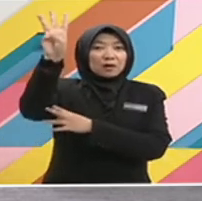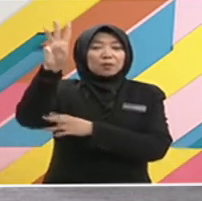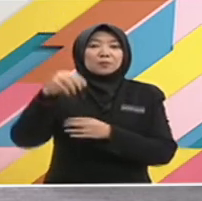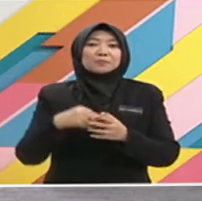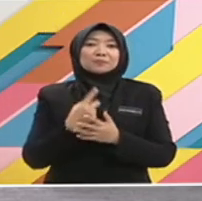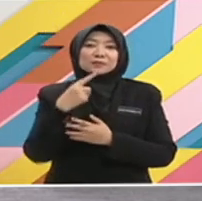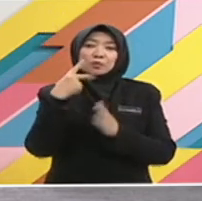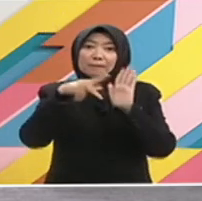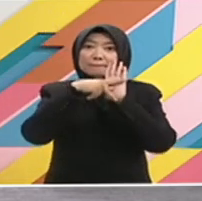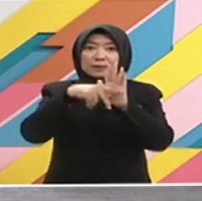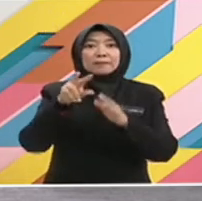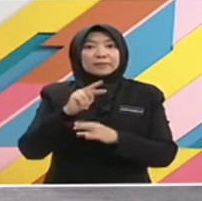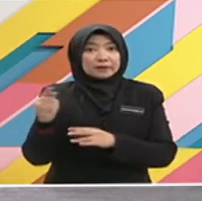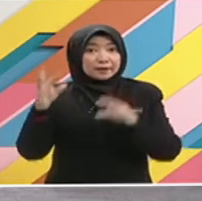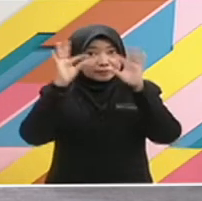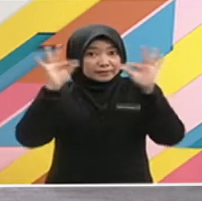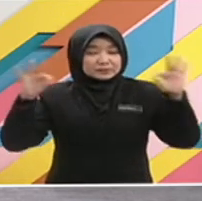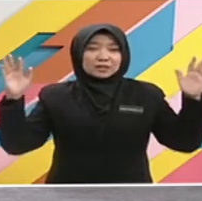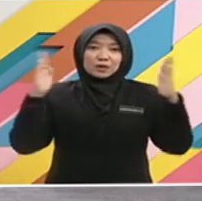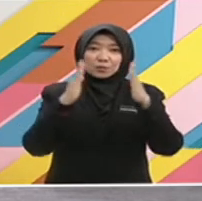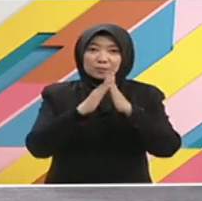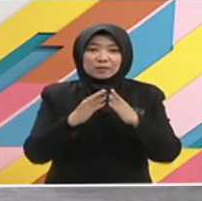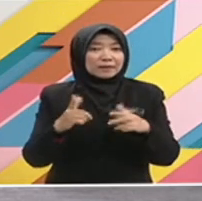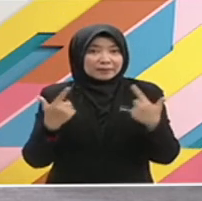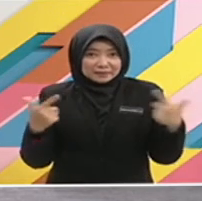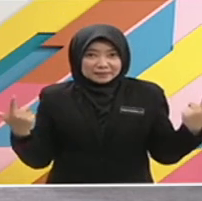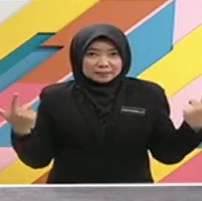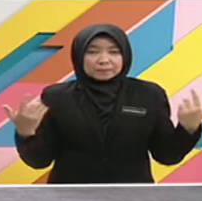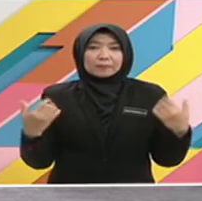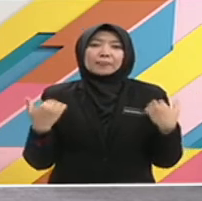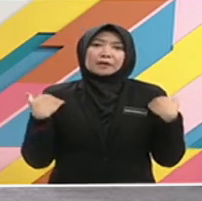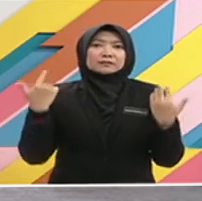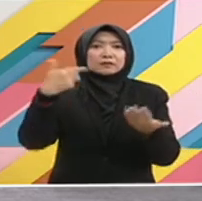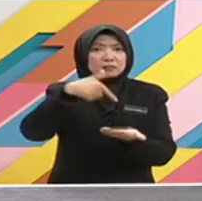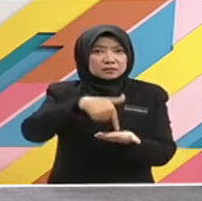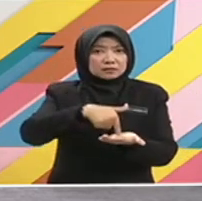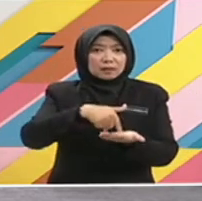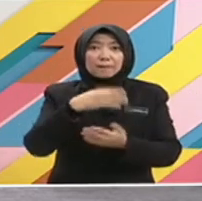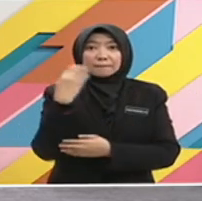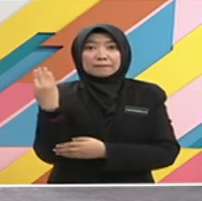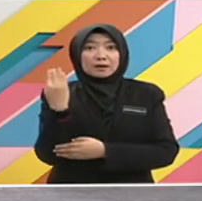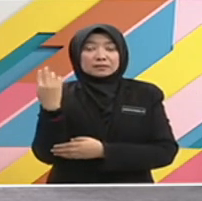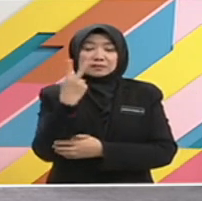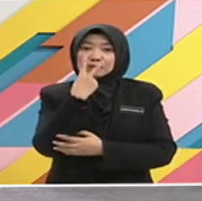di rumah dan sebagainya. Okey, betul. Tapi ada lagi wow yang biasa kita nampak berdekatan sangat dengan